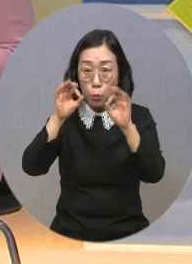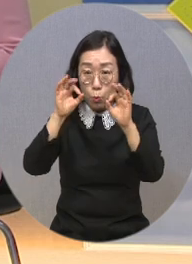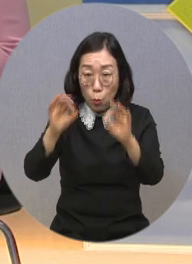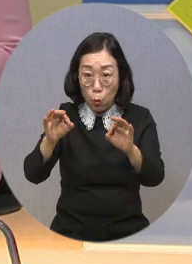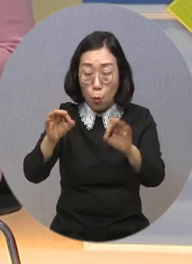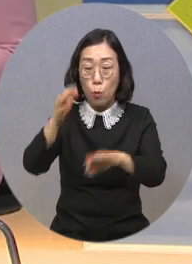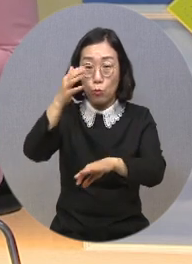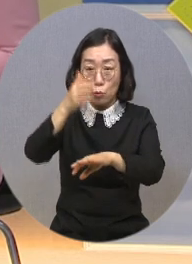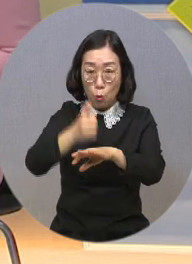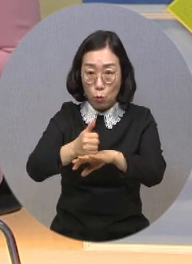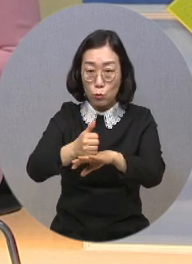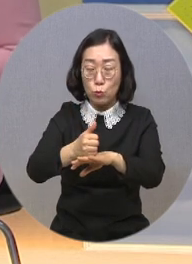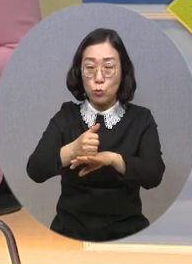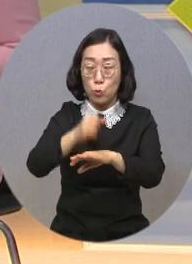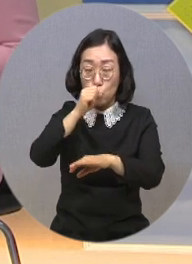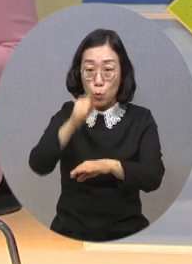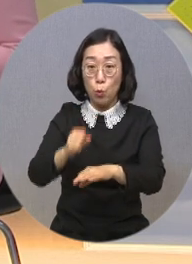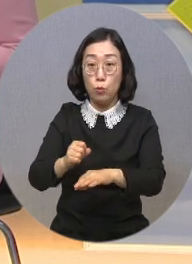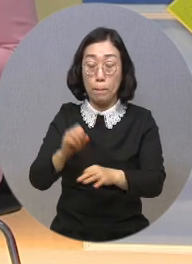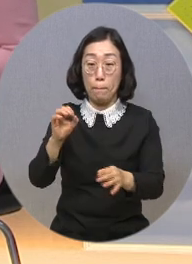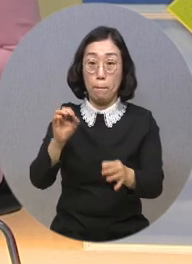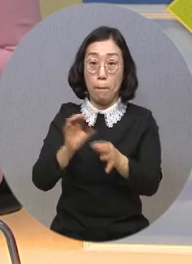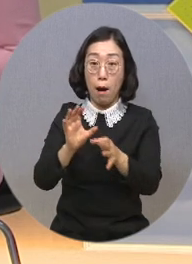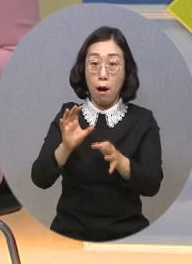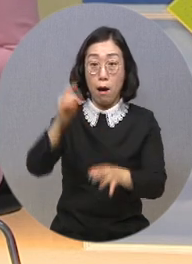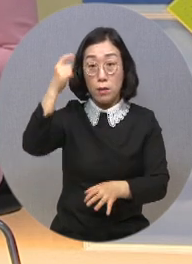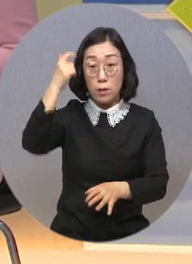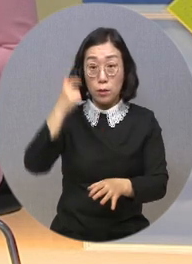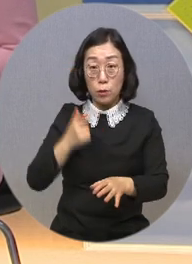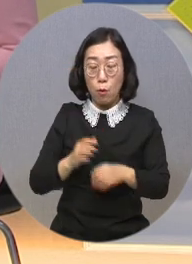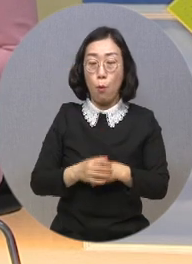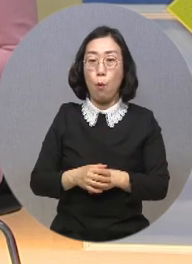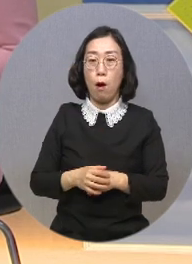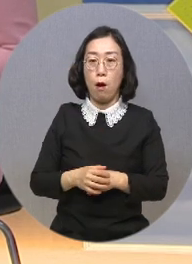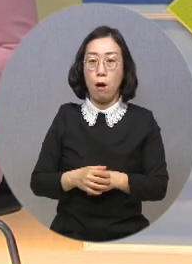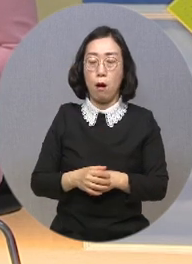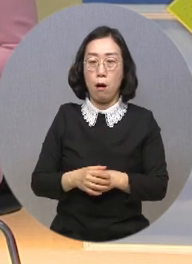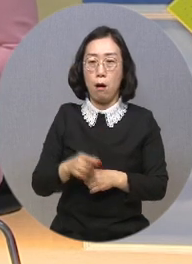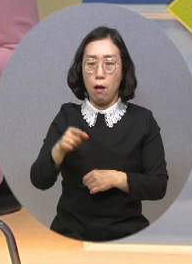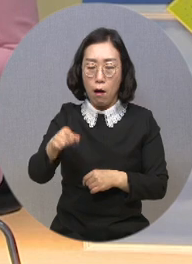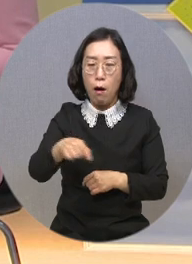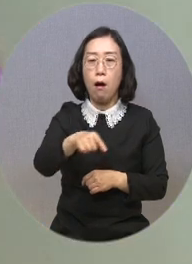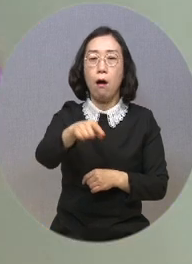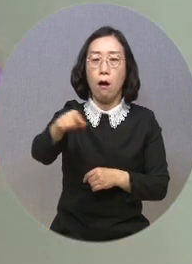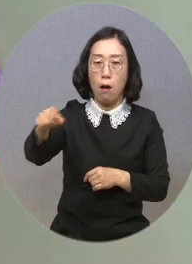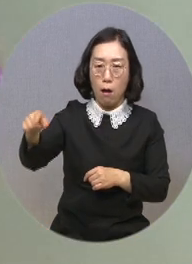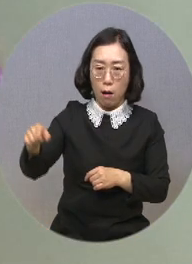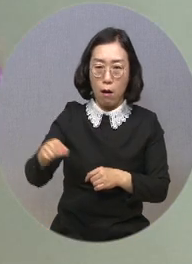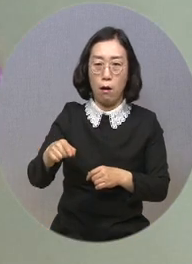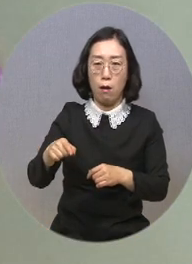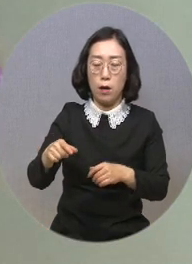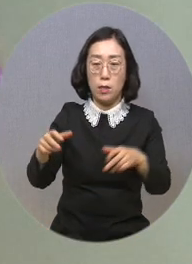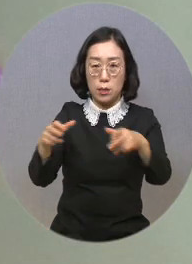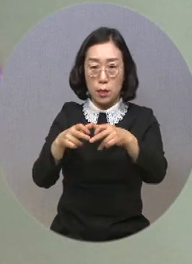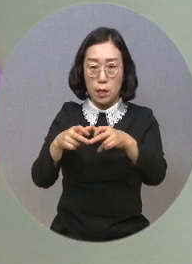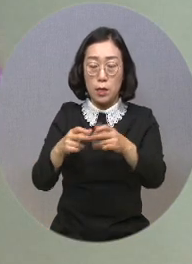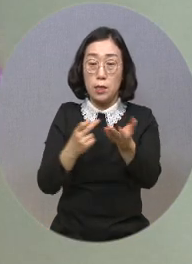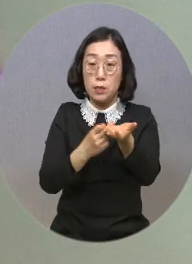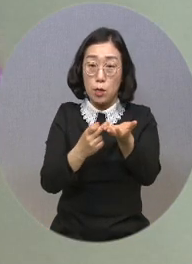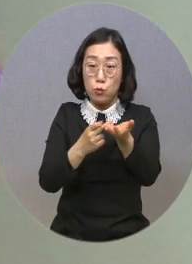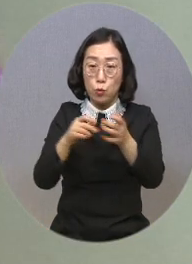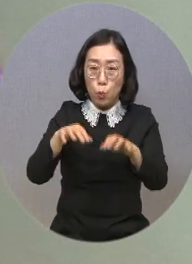의견까지 제출하시고 너무 네. 큰 저런 네. 체험을 해서 내 일생일 때 이 친구들과 제가 제주도 한 바퀴를